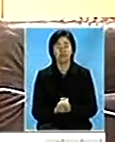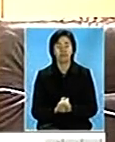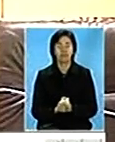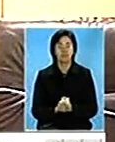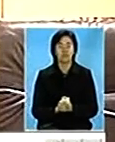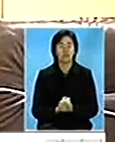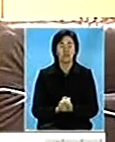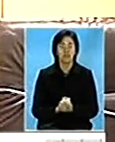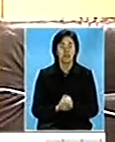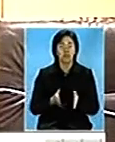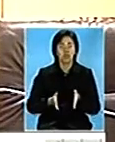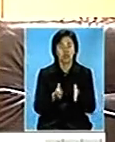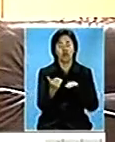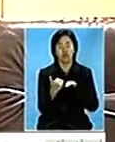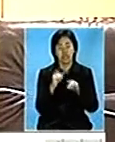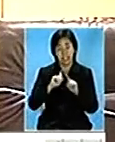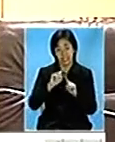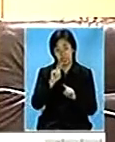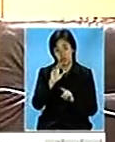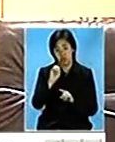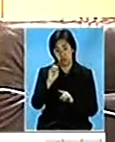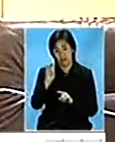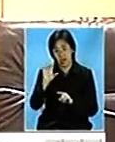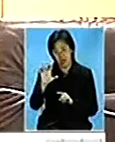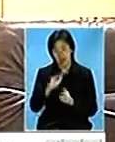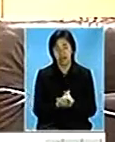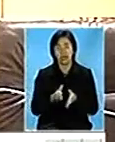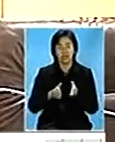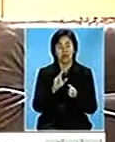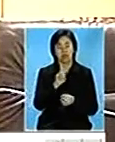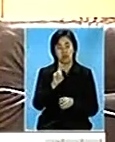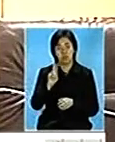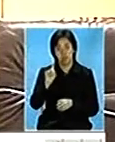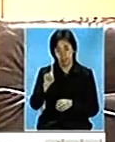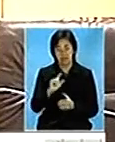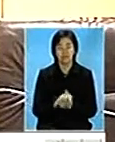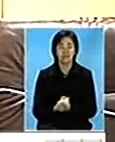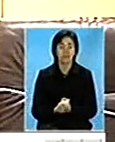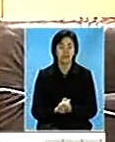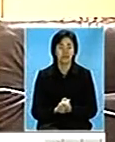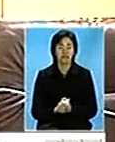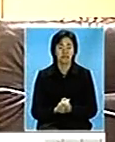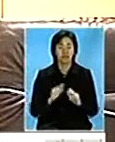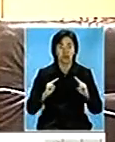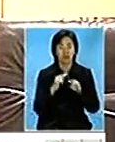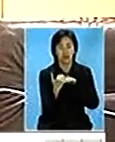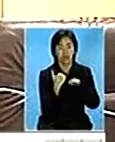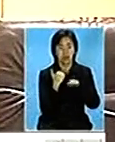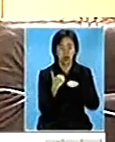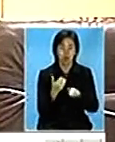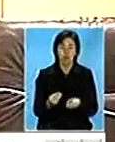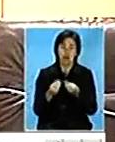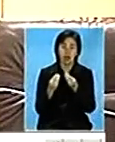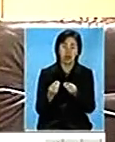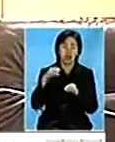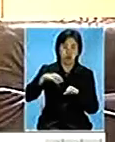างหลวงหมายเลข2085และทางหลวงหมายเลข221นั้นกระทรวงคมนาคมได้มอบหมายให้กร